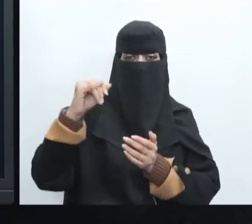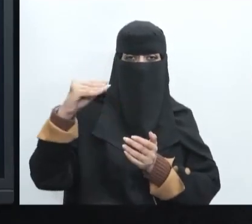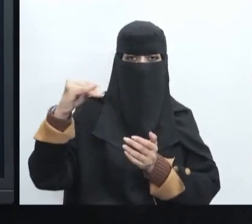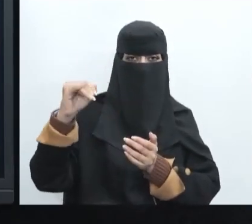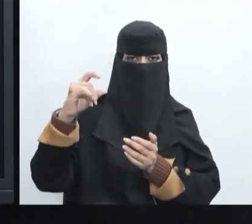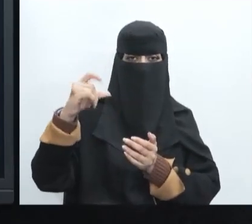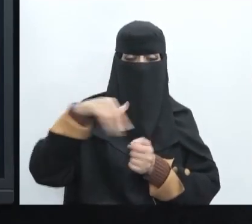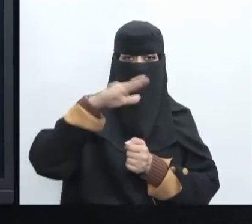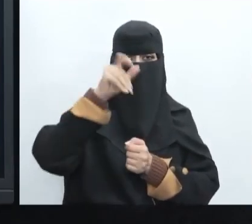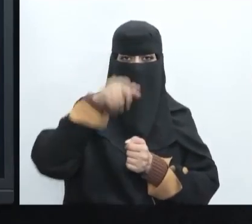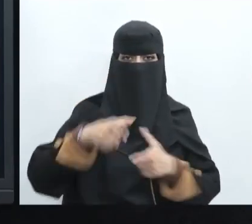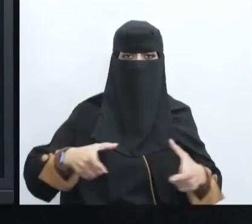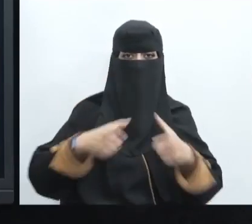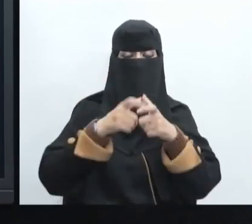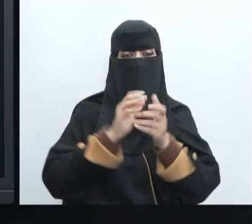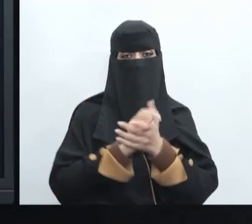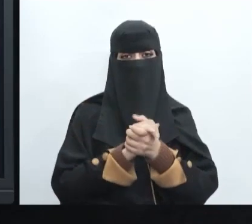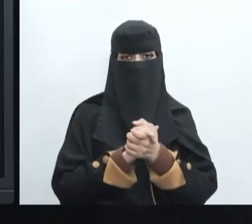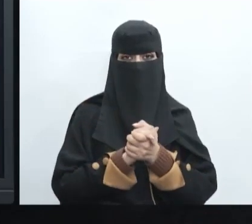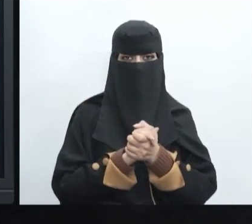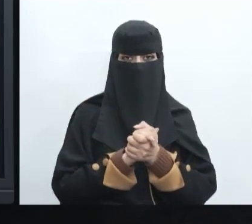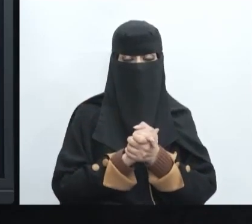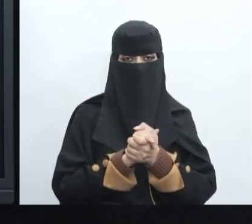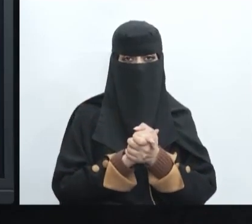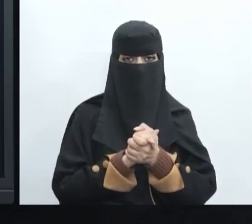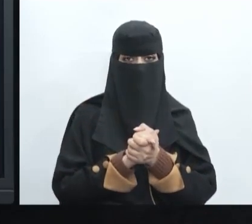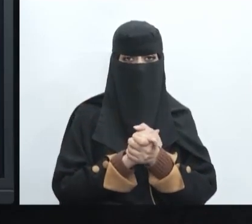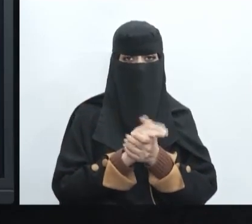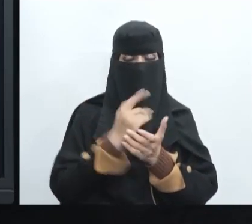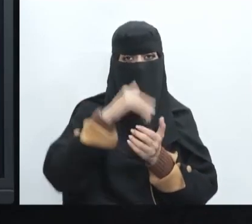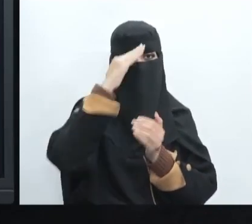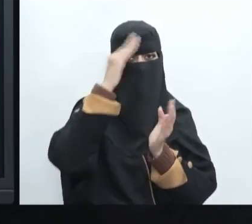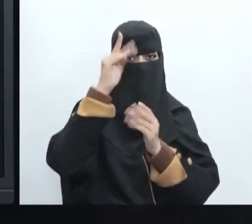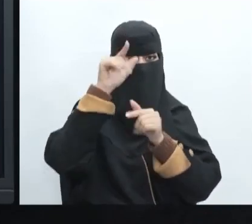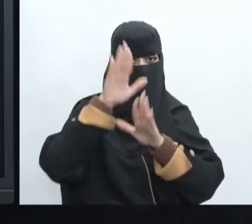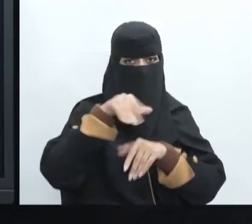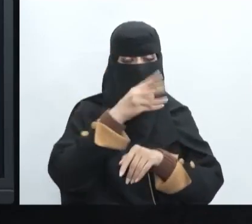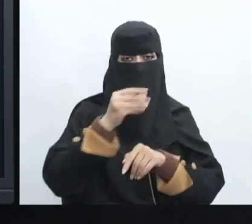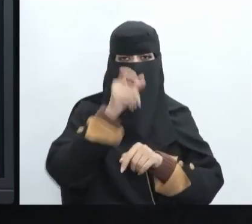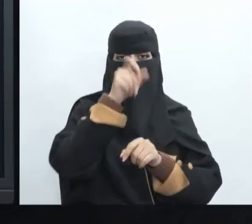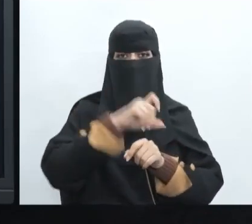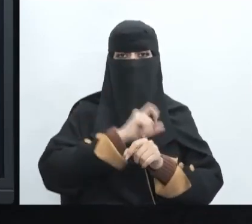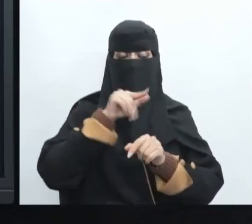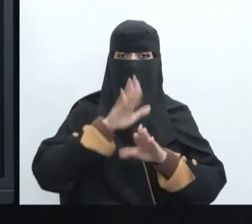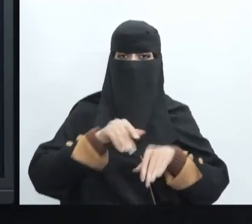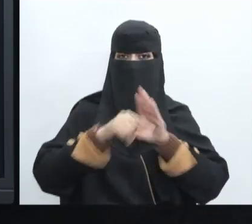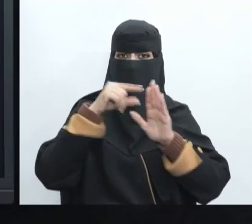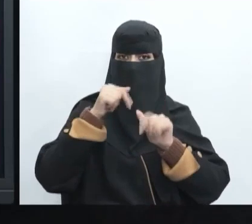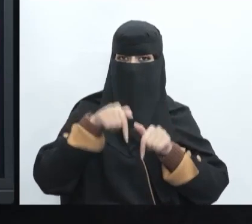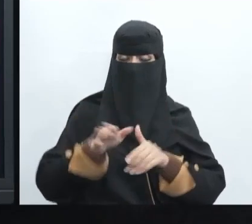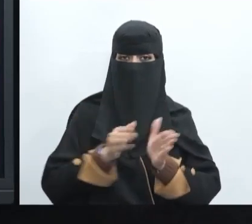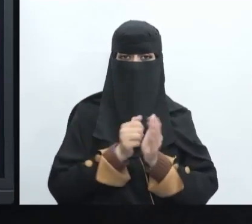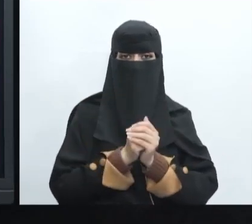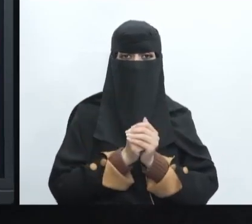وعلى اله وصحبه اجمعين اهلا بكم ابنائي وبنات الطلاب في درسنا لهذا اليوم